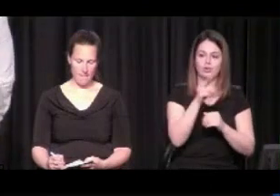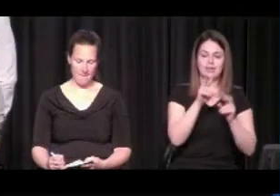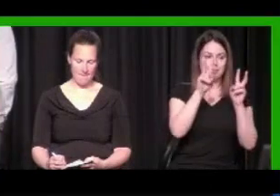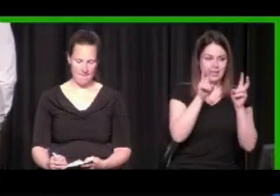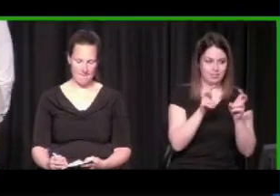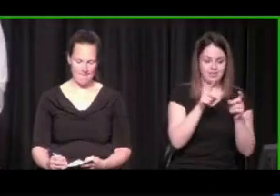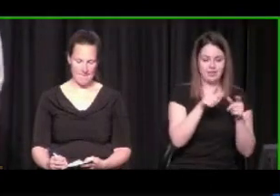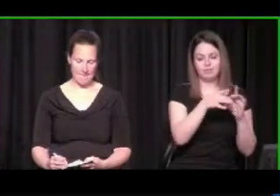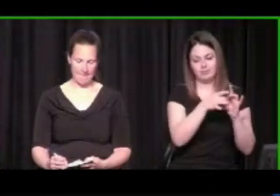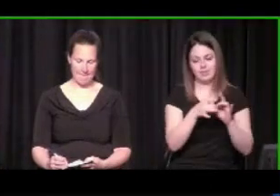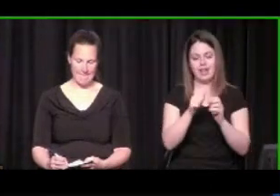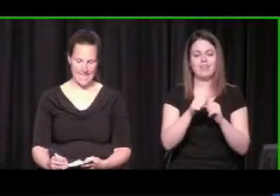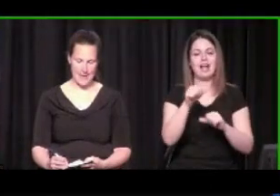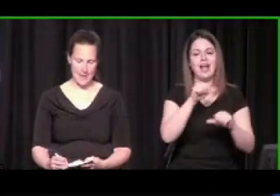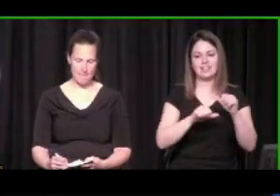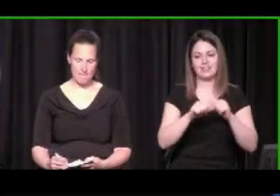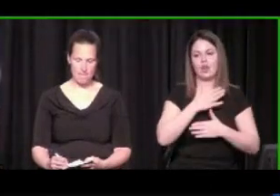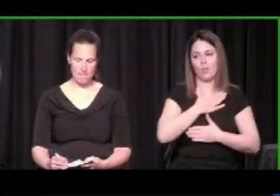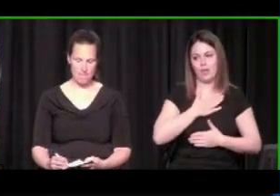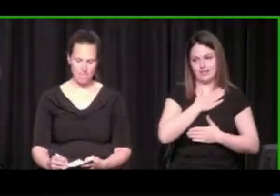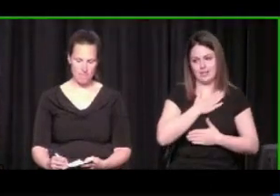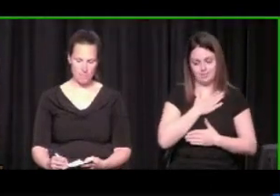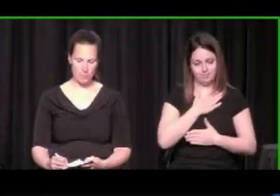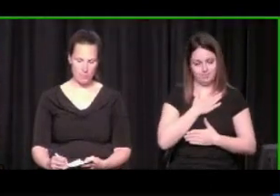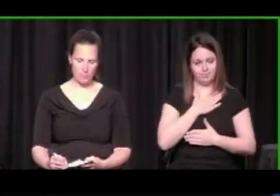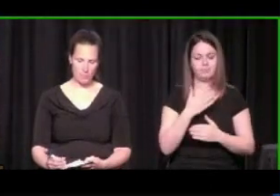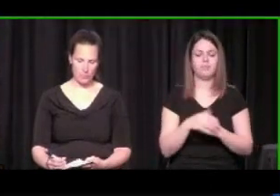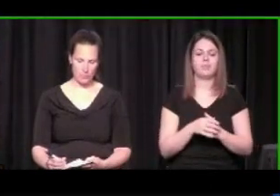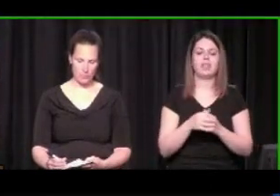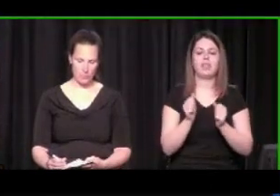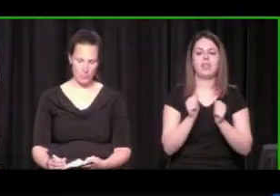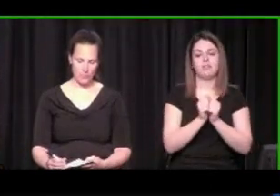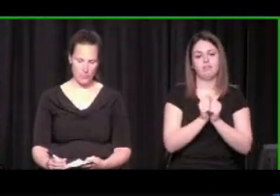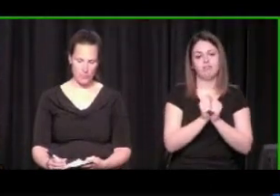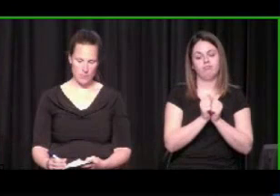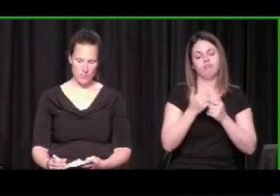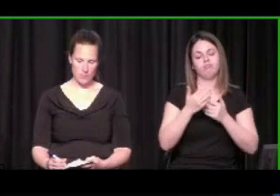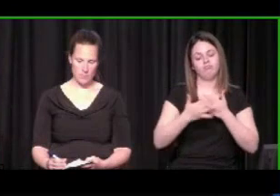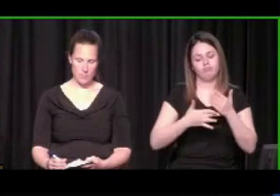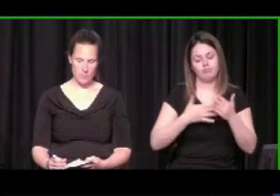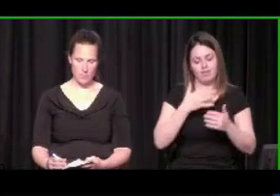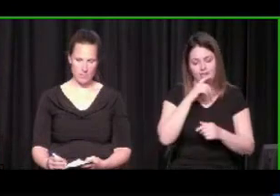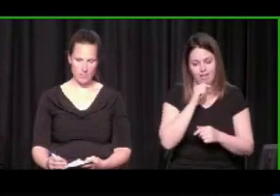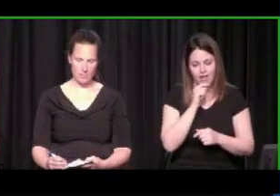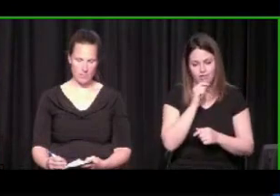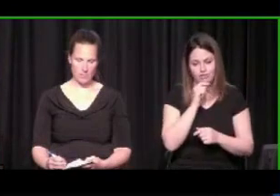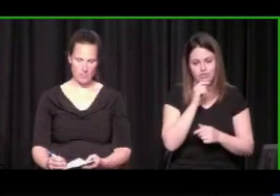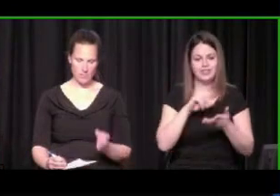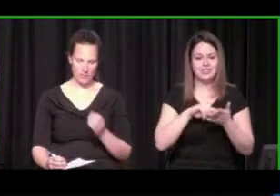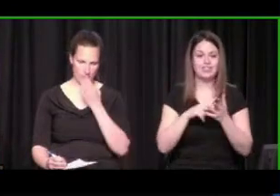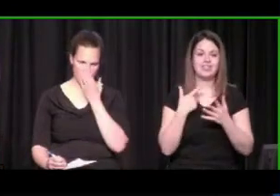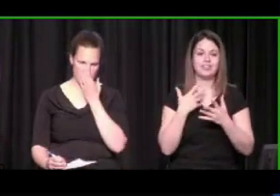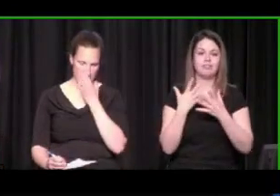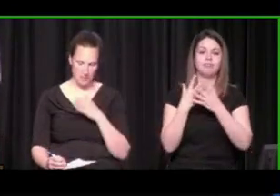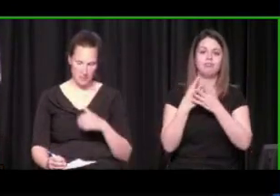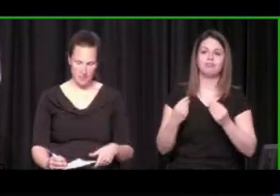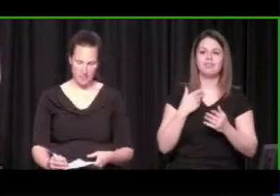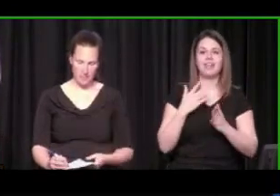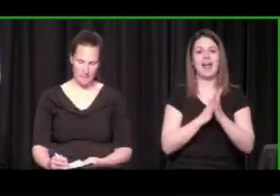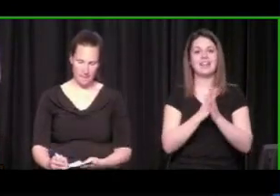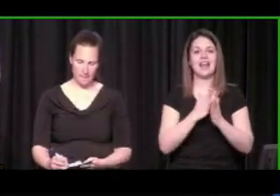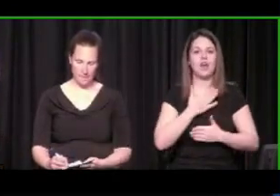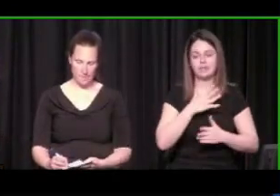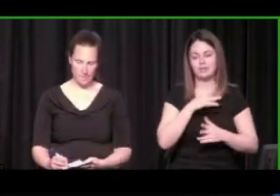celle davantage associée aux activités de loisirs. Parce que bien sûr, avec le vieillissement, disparaît pas nécessairement l'intérêt de participer à des